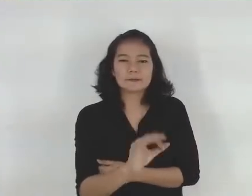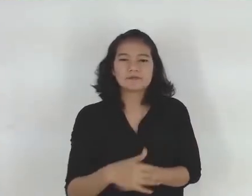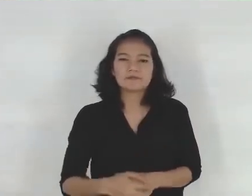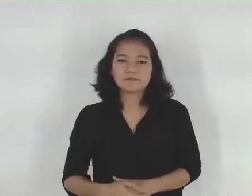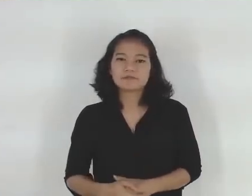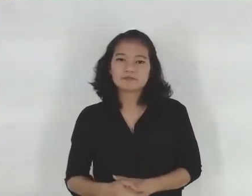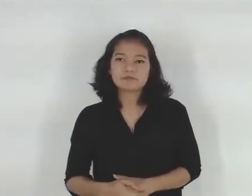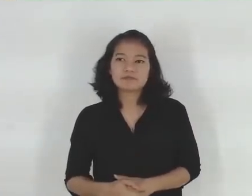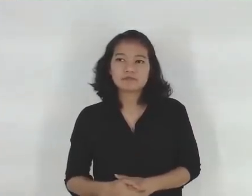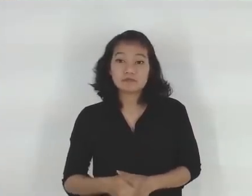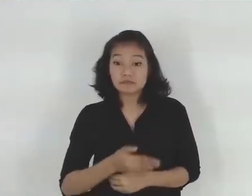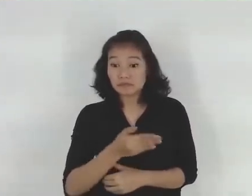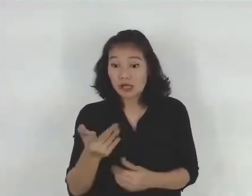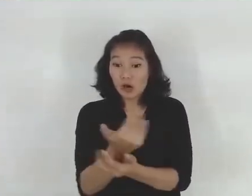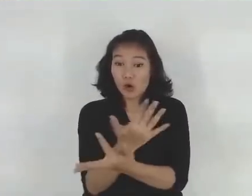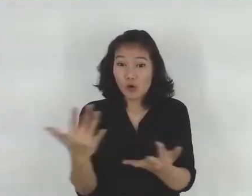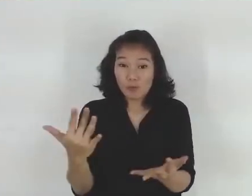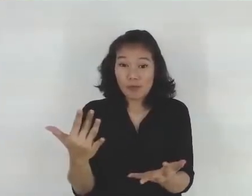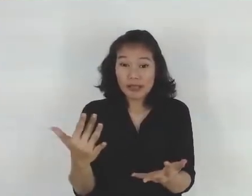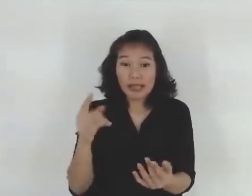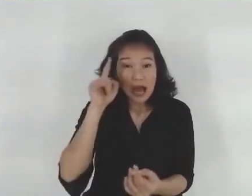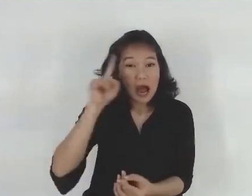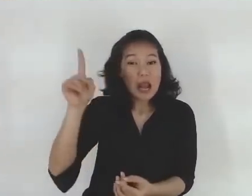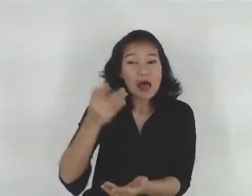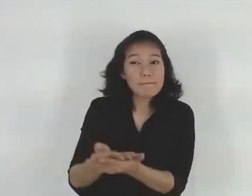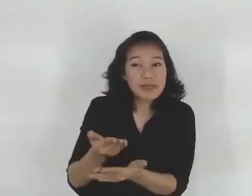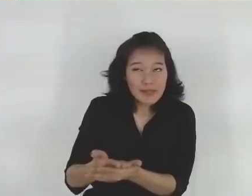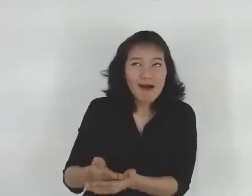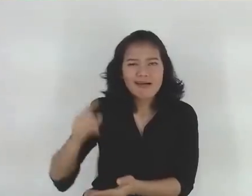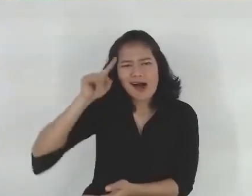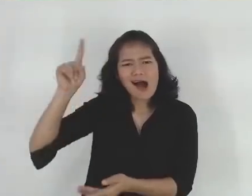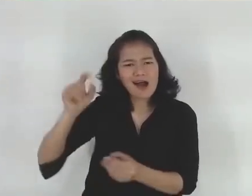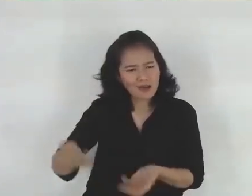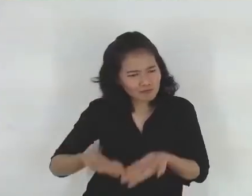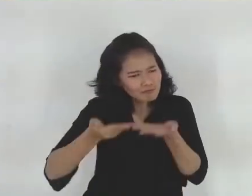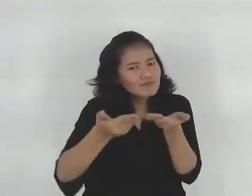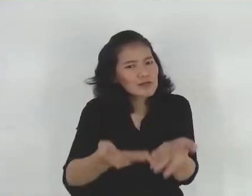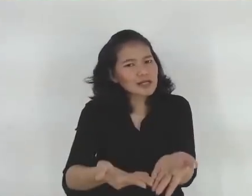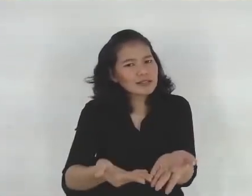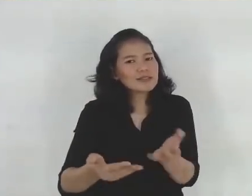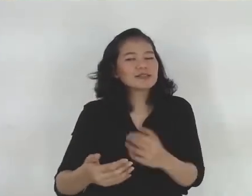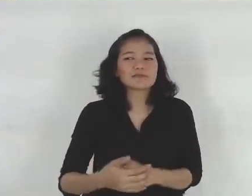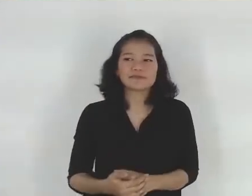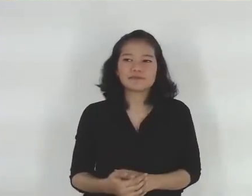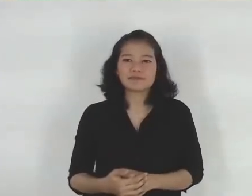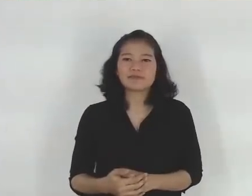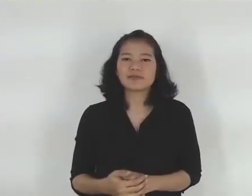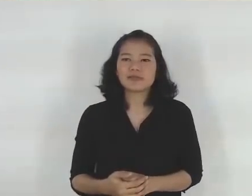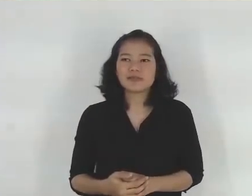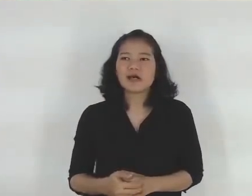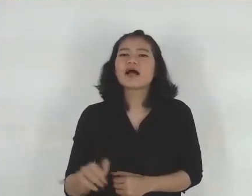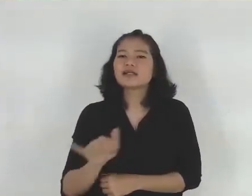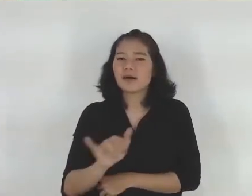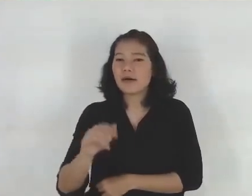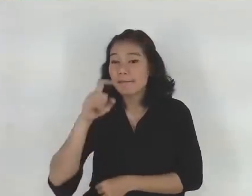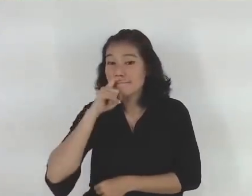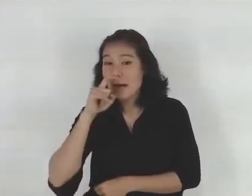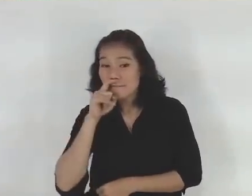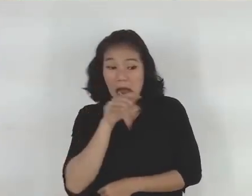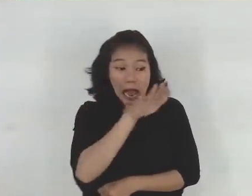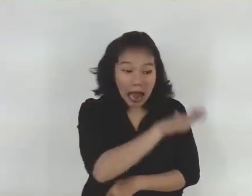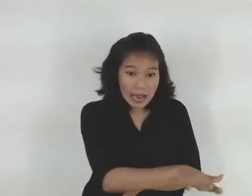apa yang umat Tuhan perlukan diberikan oleh Allah demikian pemberian Bapak